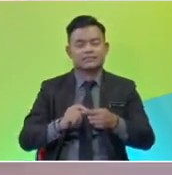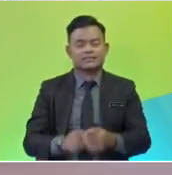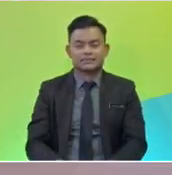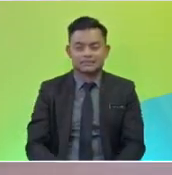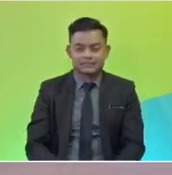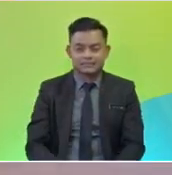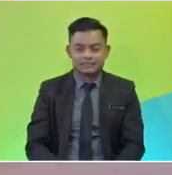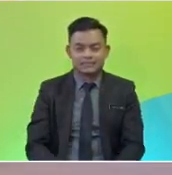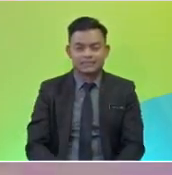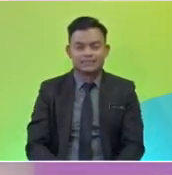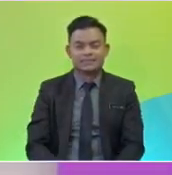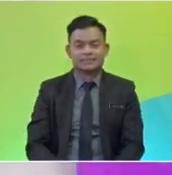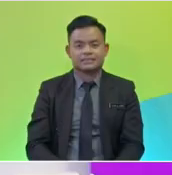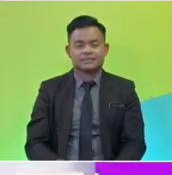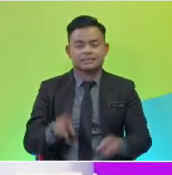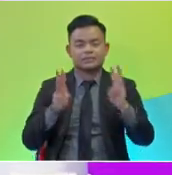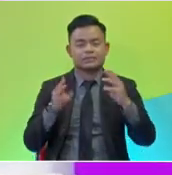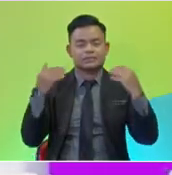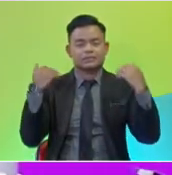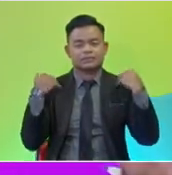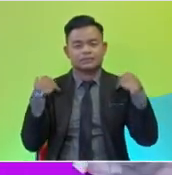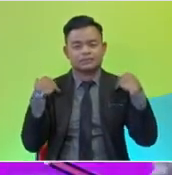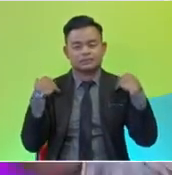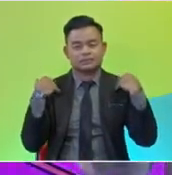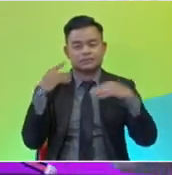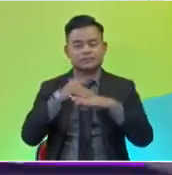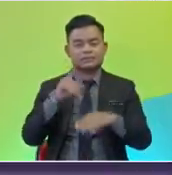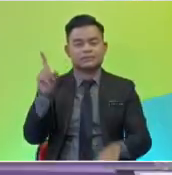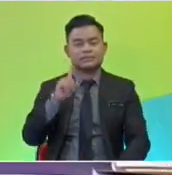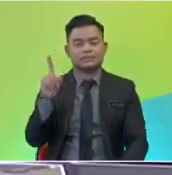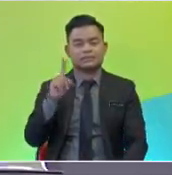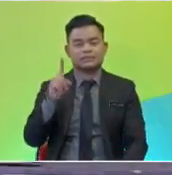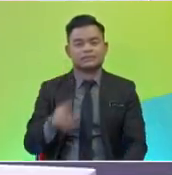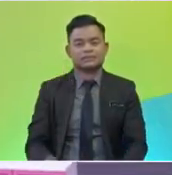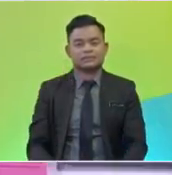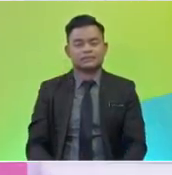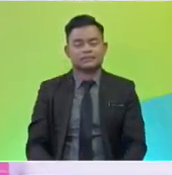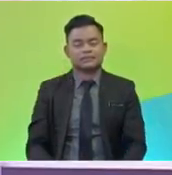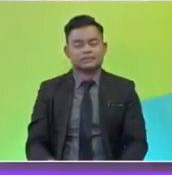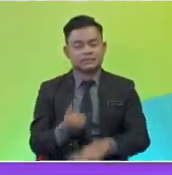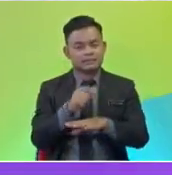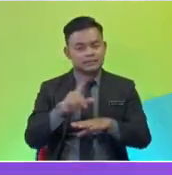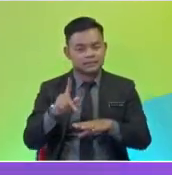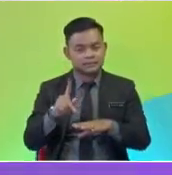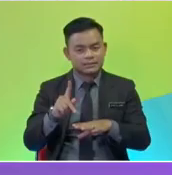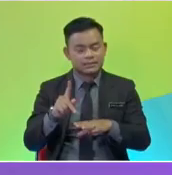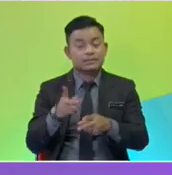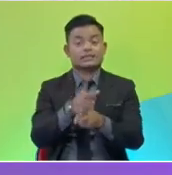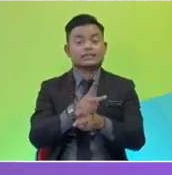KUA Walaupun ada di mana-mana jagalah diri